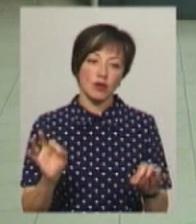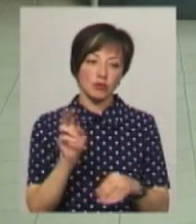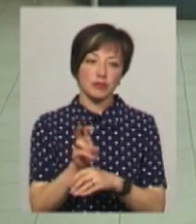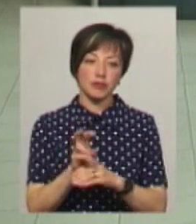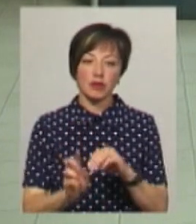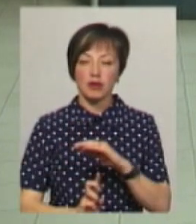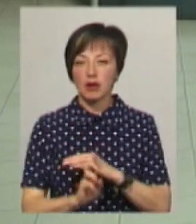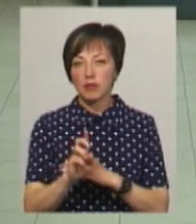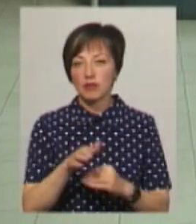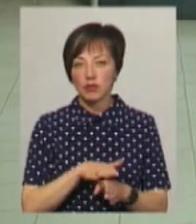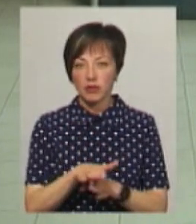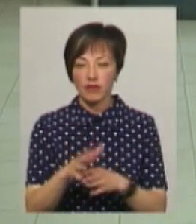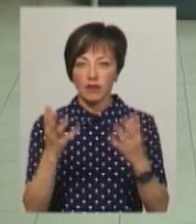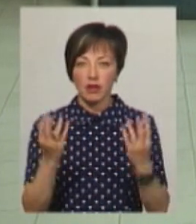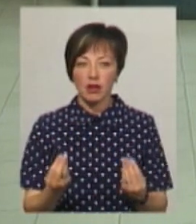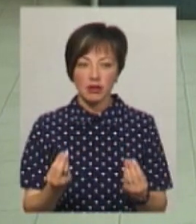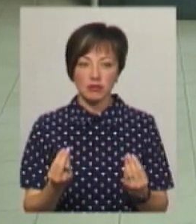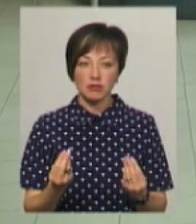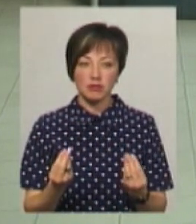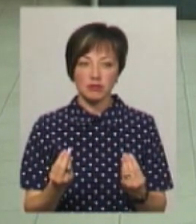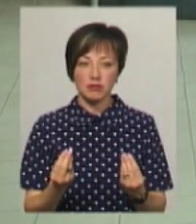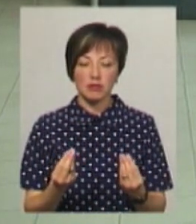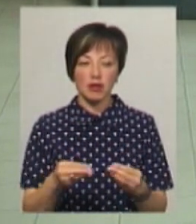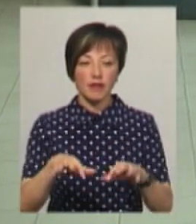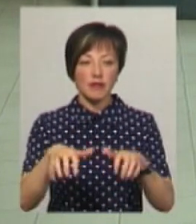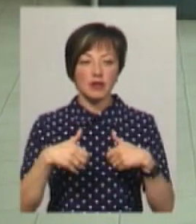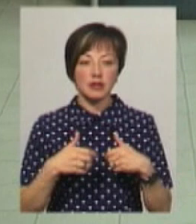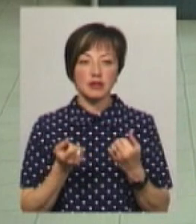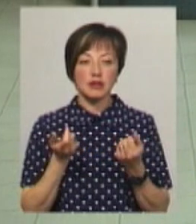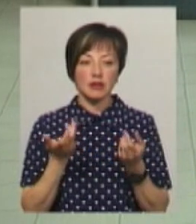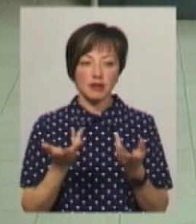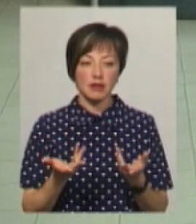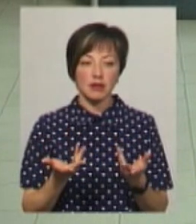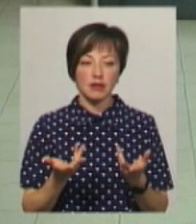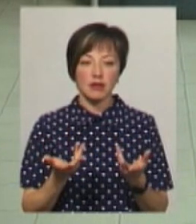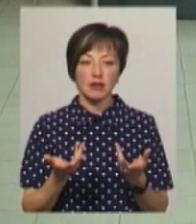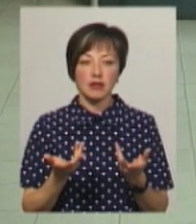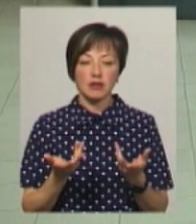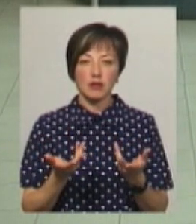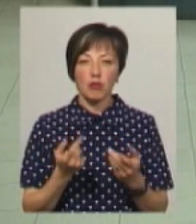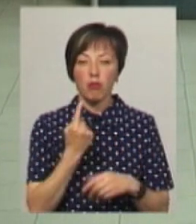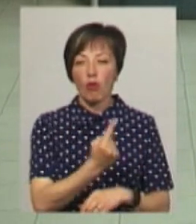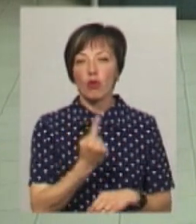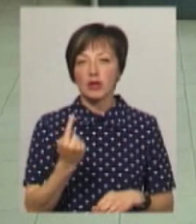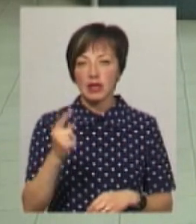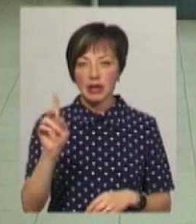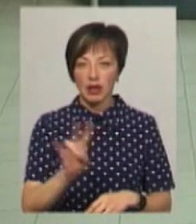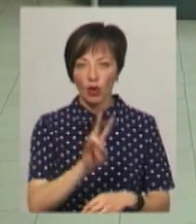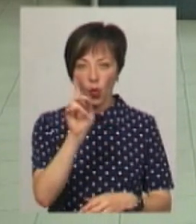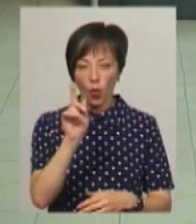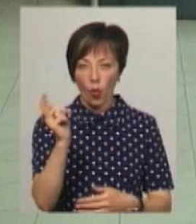що це відбувалося в день, він виніс звідти кілька... В кожному з храмів виніс по одній іконі, а в одному